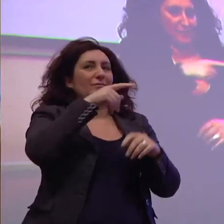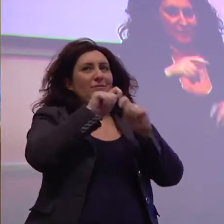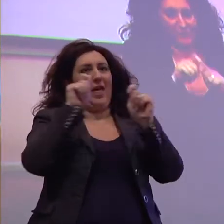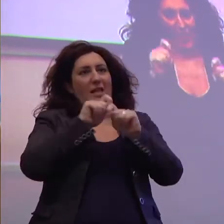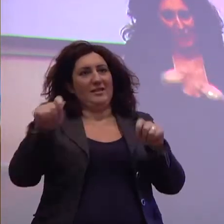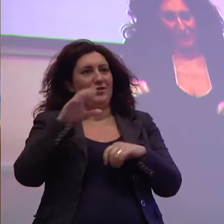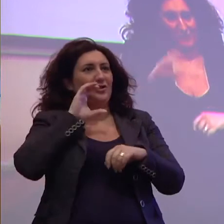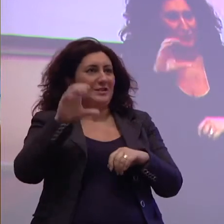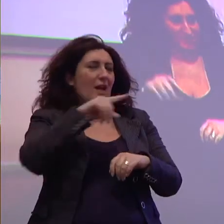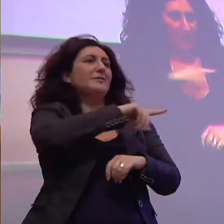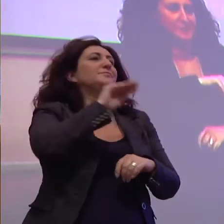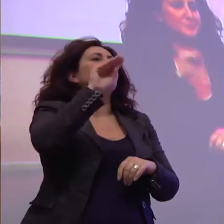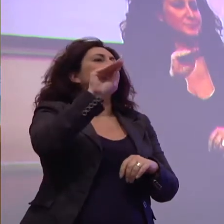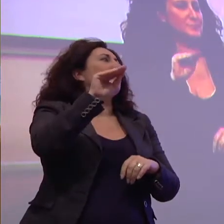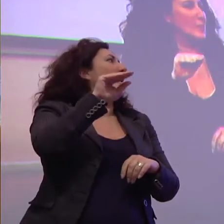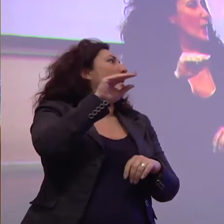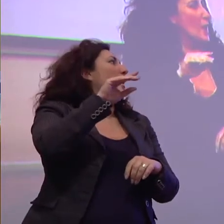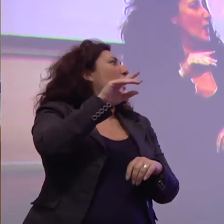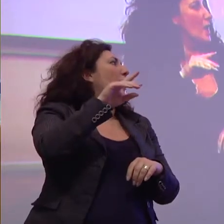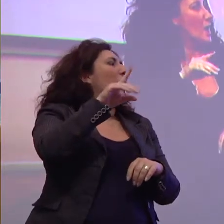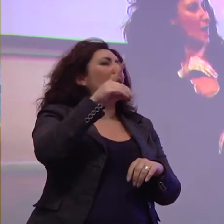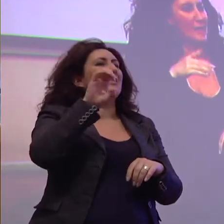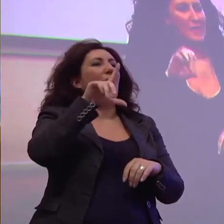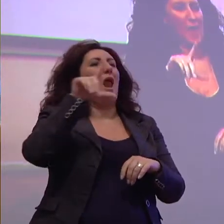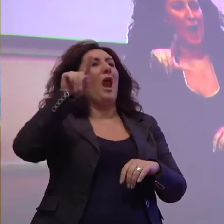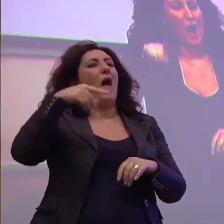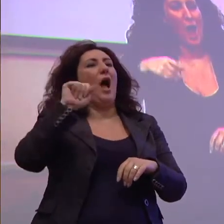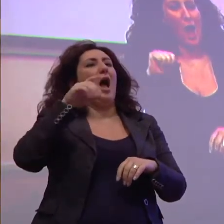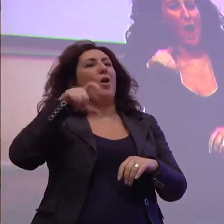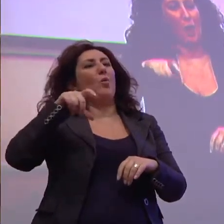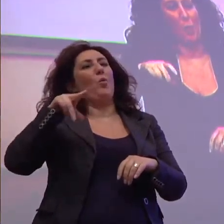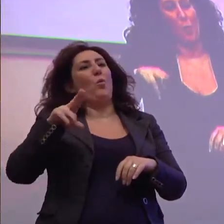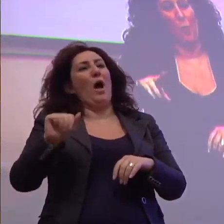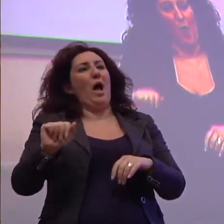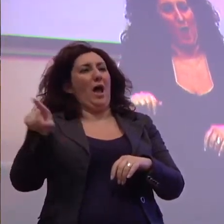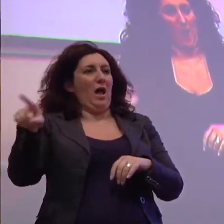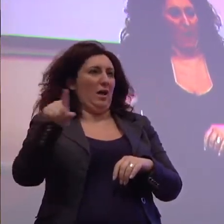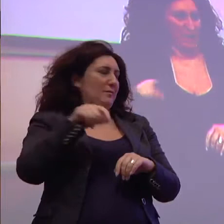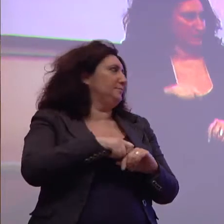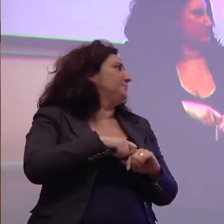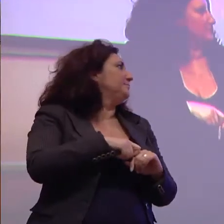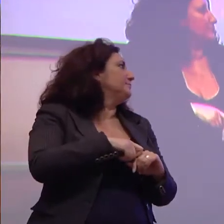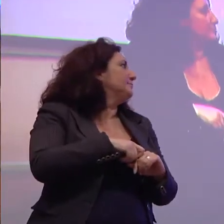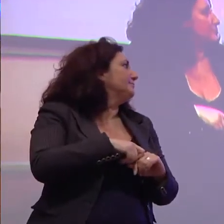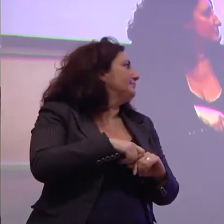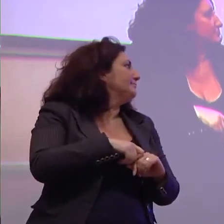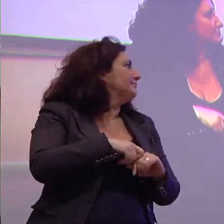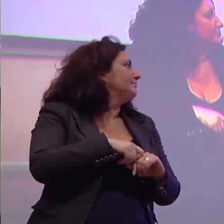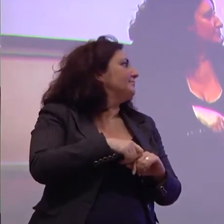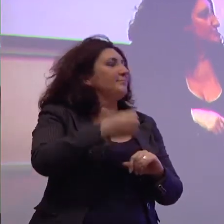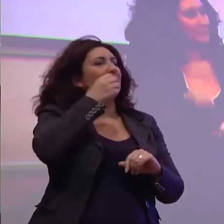'Acqua della direzione generale dello studente e del ministero dell'istruzione. Grazie. Buongiorno a tutti,